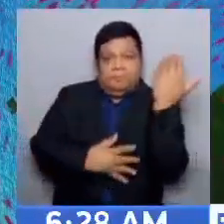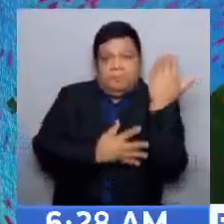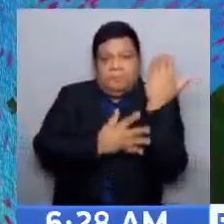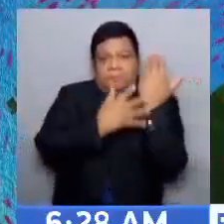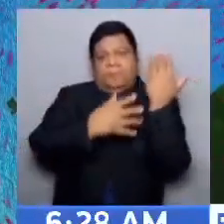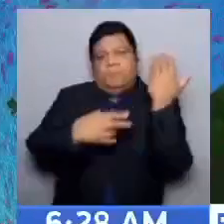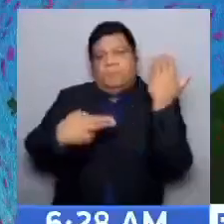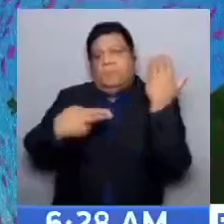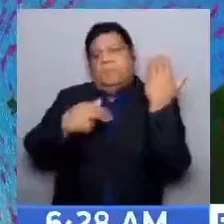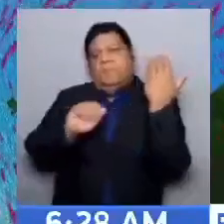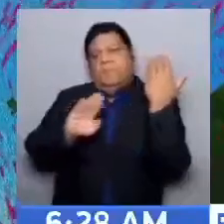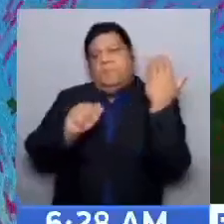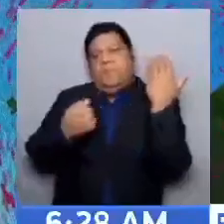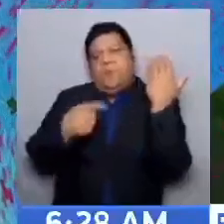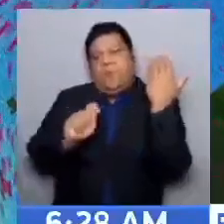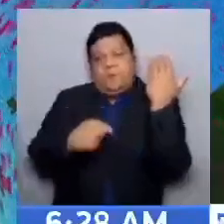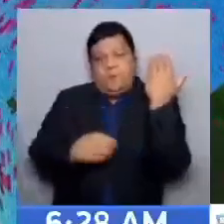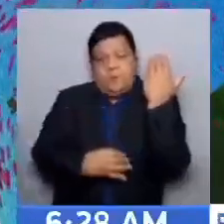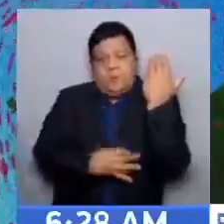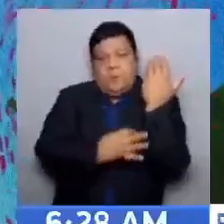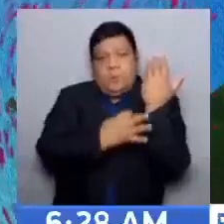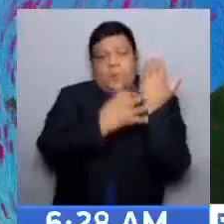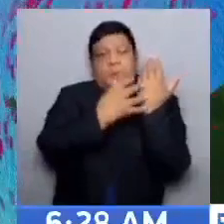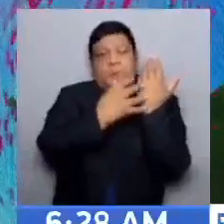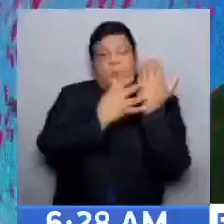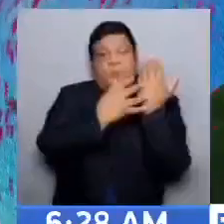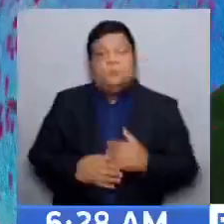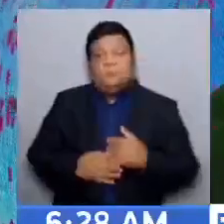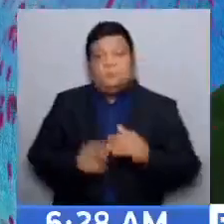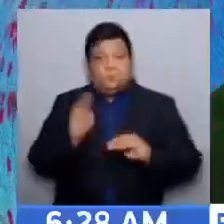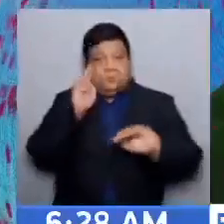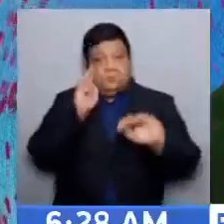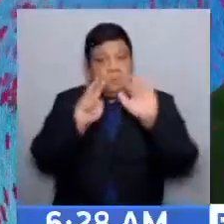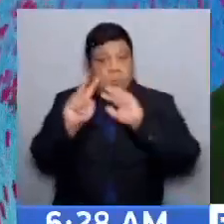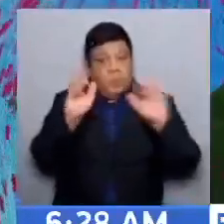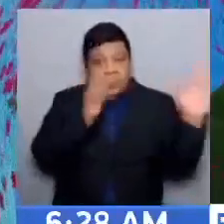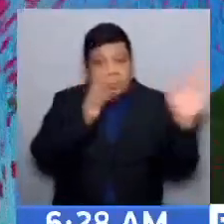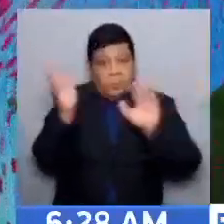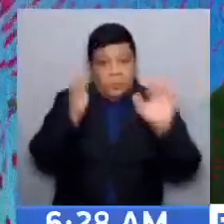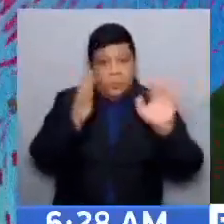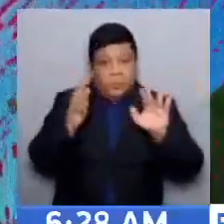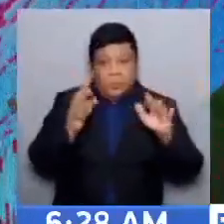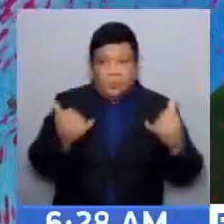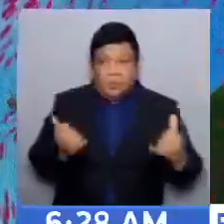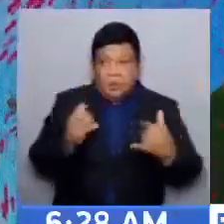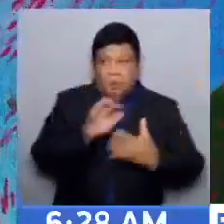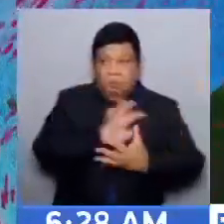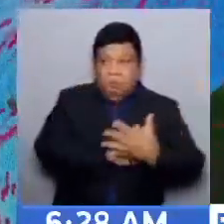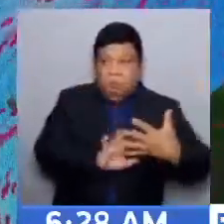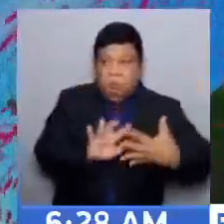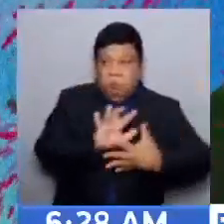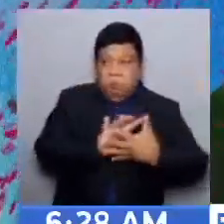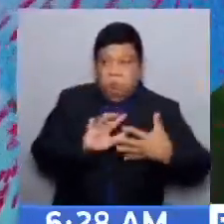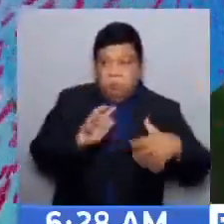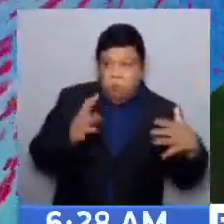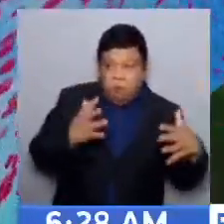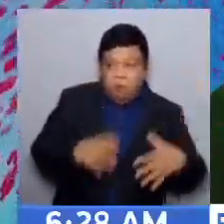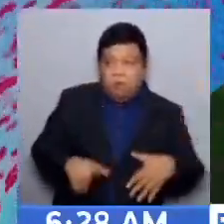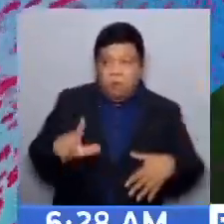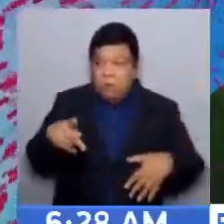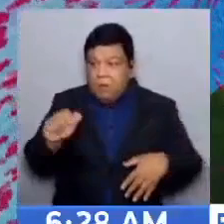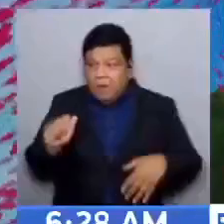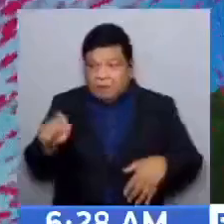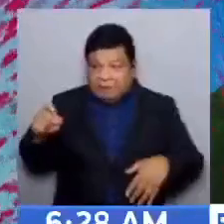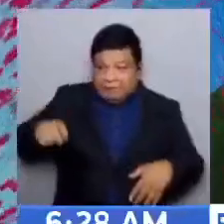kapuso. At base sa wind forecast ng Metro Weather, dahil walang bagyo, walang LPA, hindi dahil sa naghahanap tayo, kundi maapektuhan yung